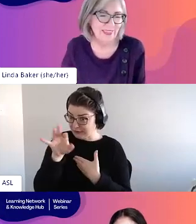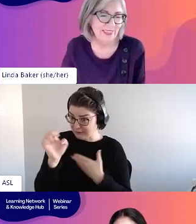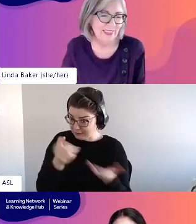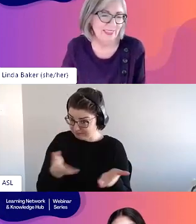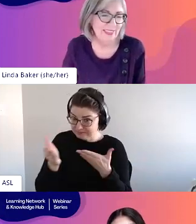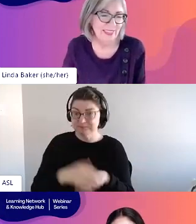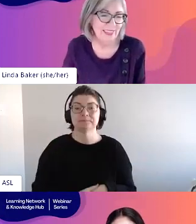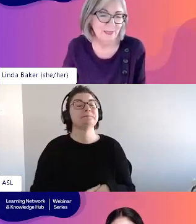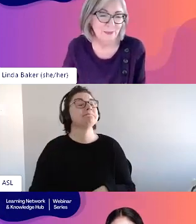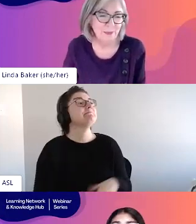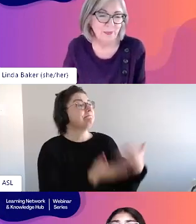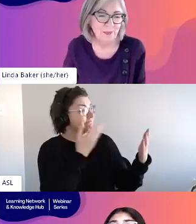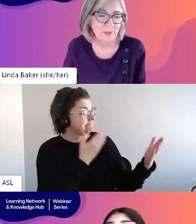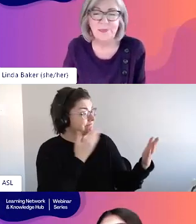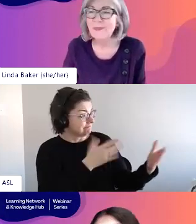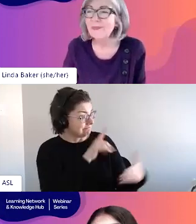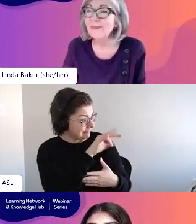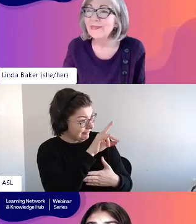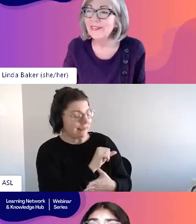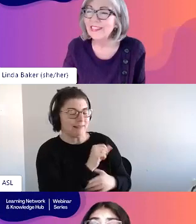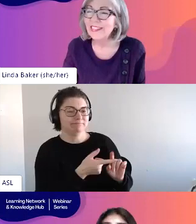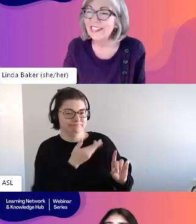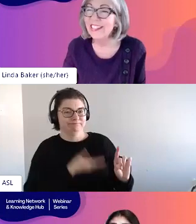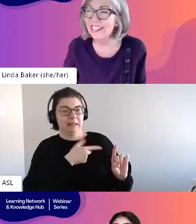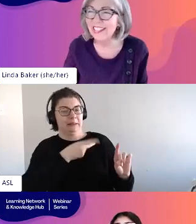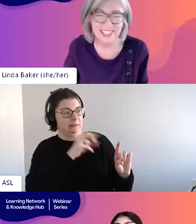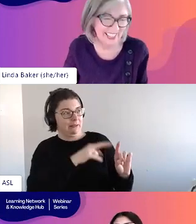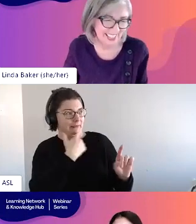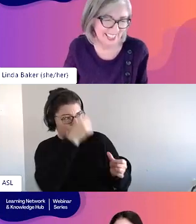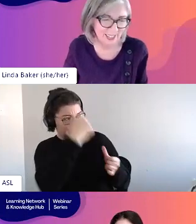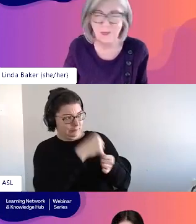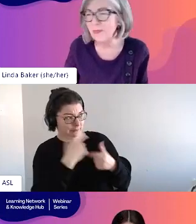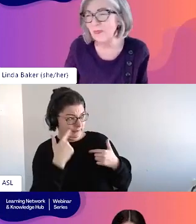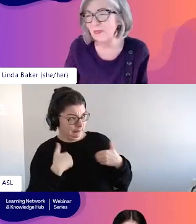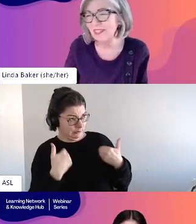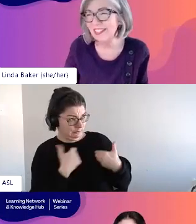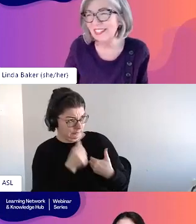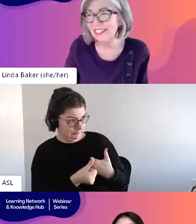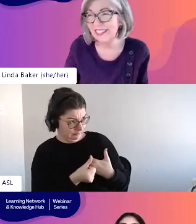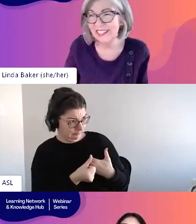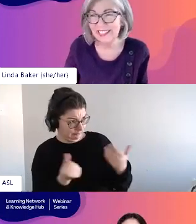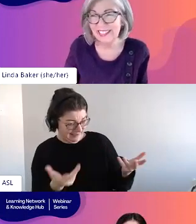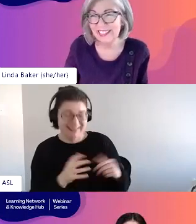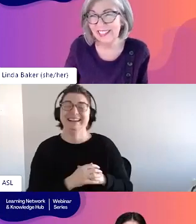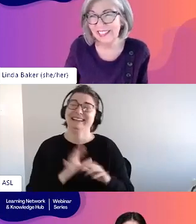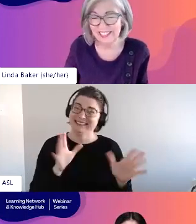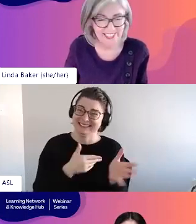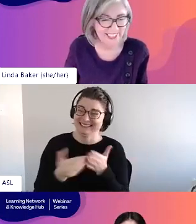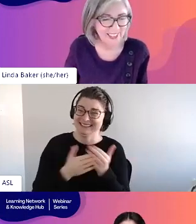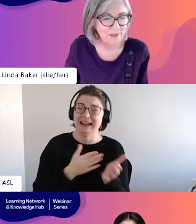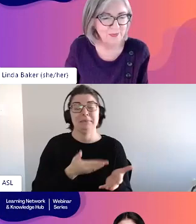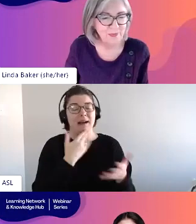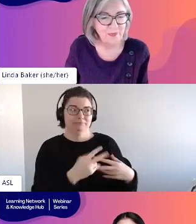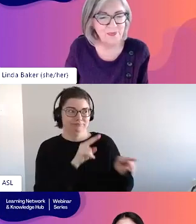merci Linda pour cette présentation et pour m'avoir appelé que je ne suis plus jeune mais j'ai vraiment hâte